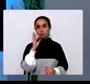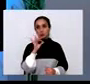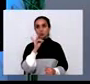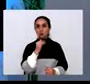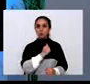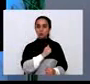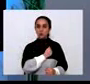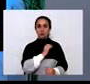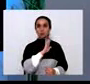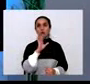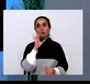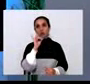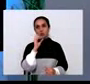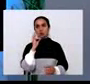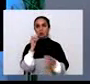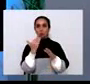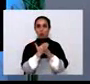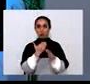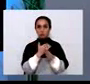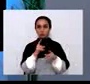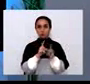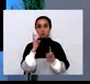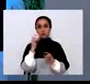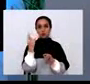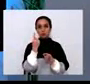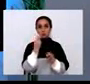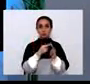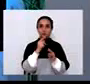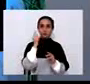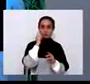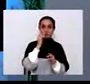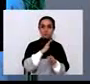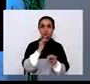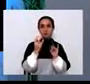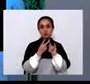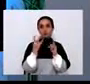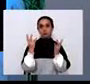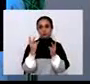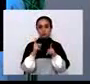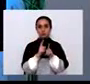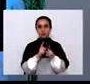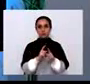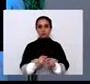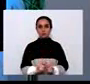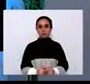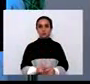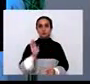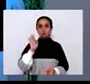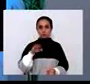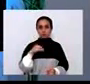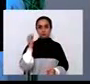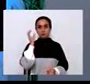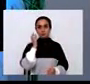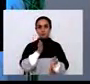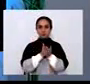на то, и на другое. На первое, конечно, больше надеялся, но второе тоже нужно. Пускай